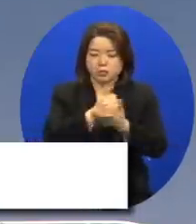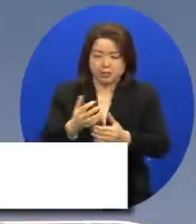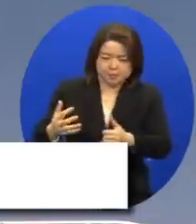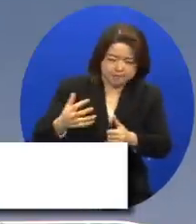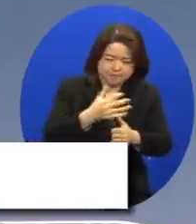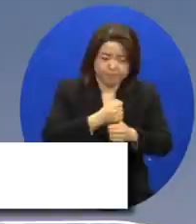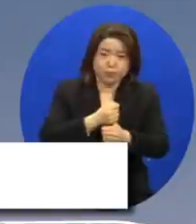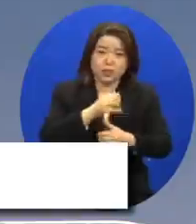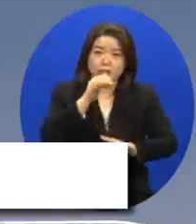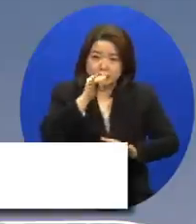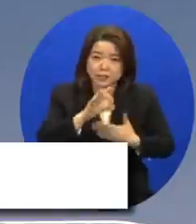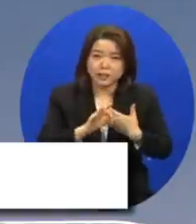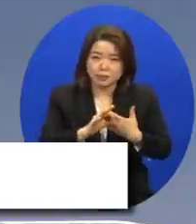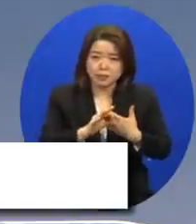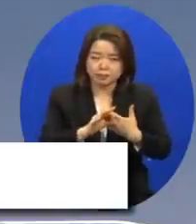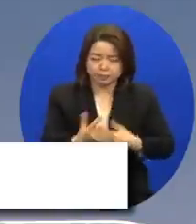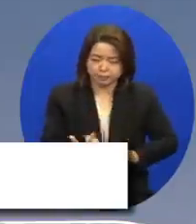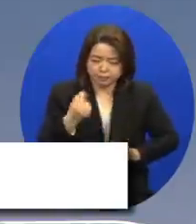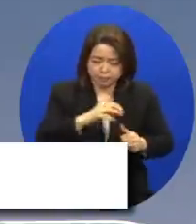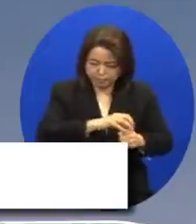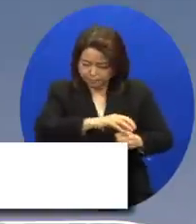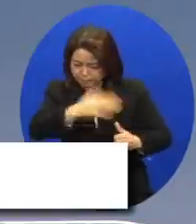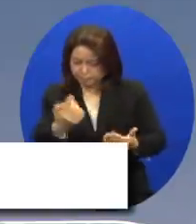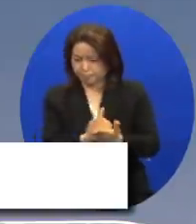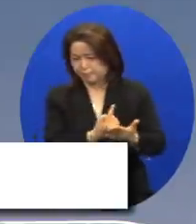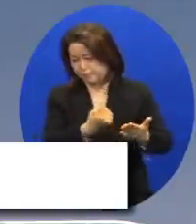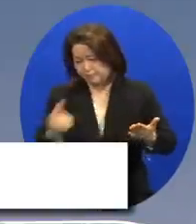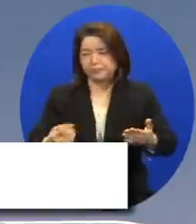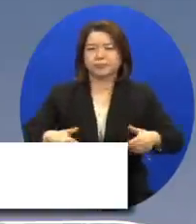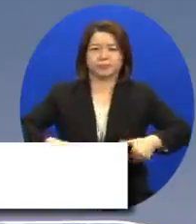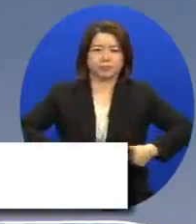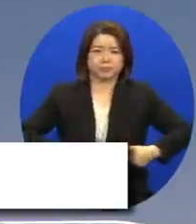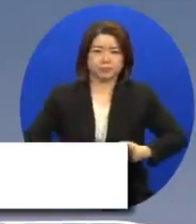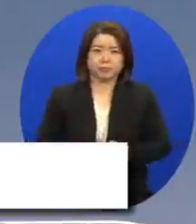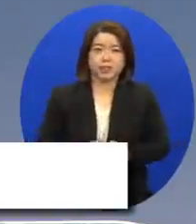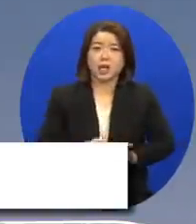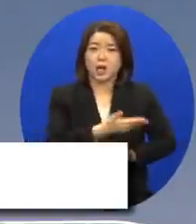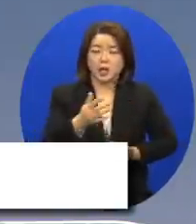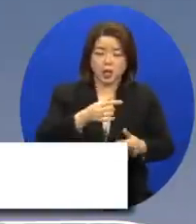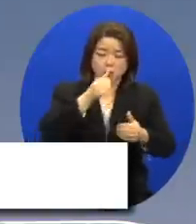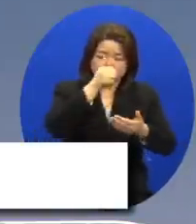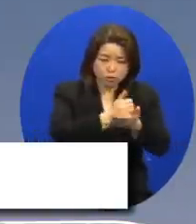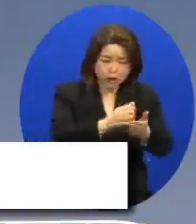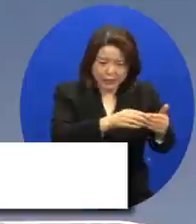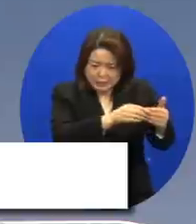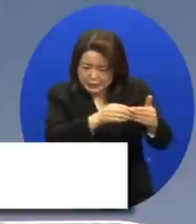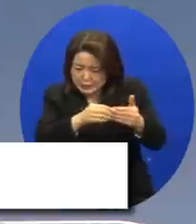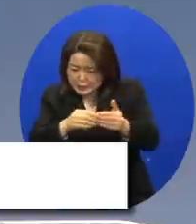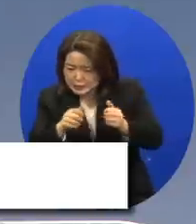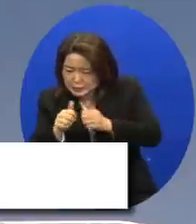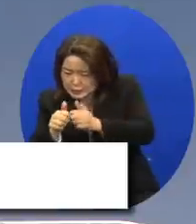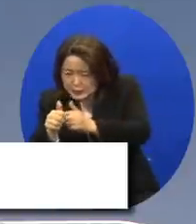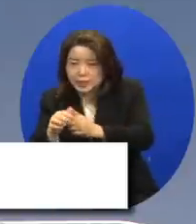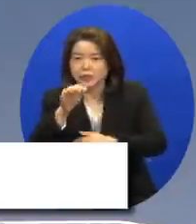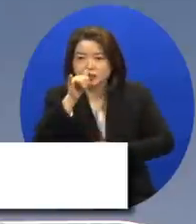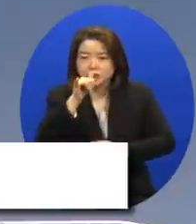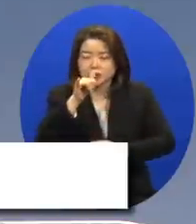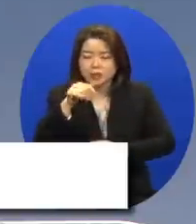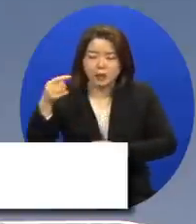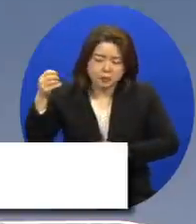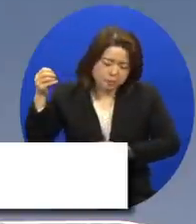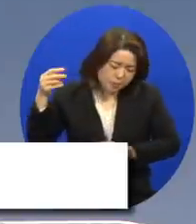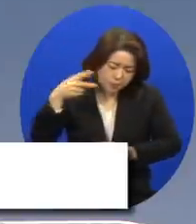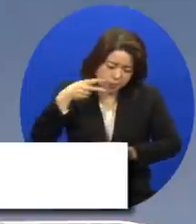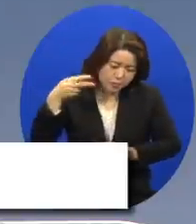있습니까 속히 거기서 벗어나야 여러분을 죄로 끌고 가는 것이 있습니까 단호하게 거기서